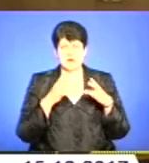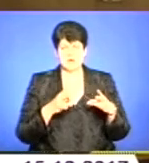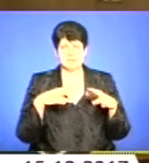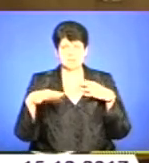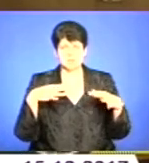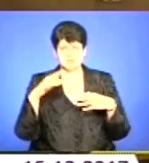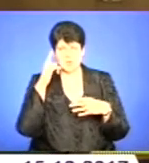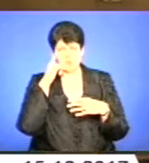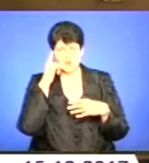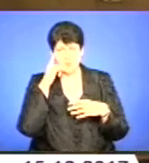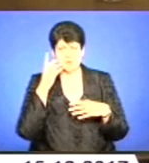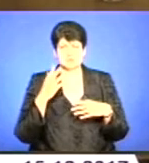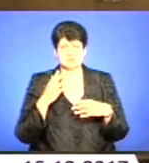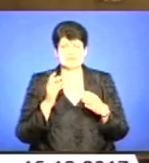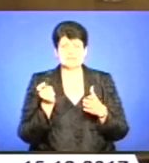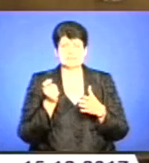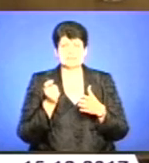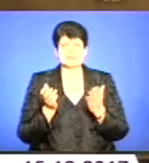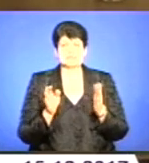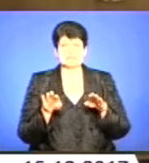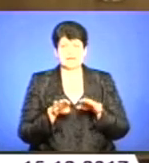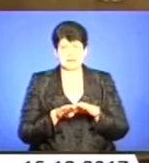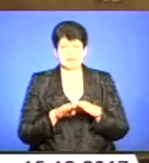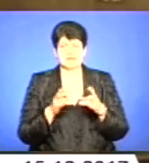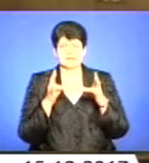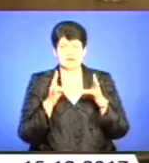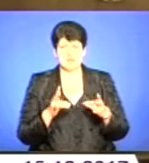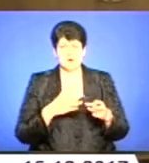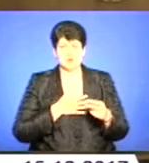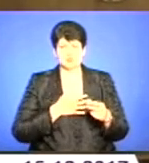ДВС-синдром. Закрита травма грудної клітки із